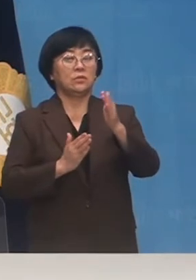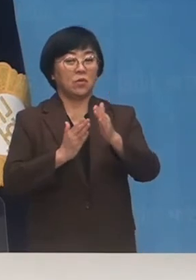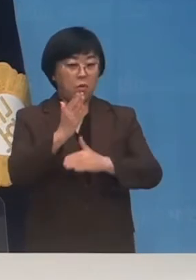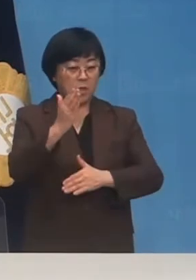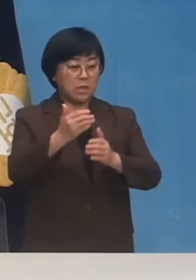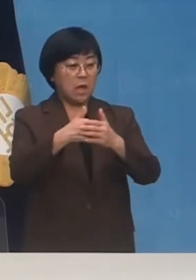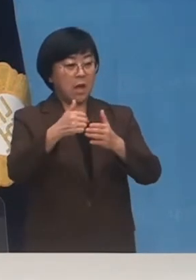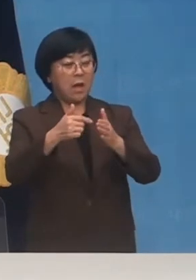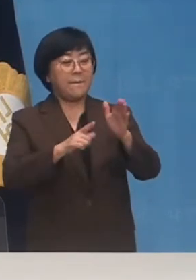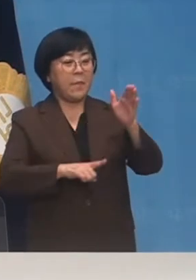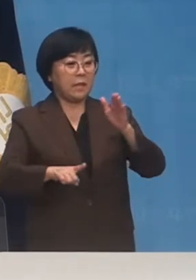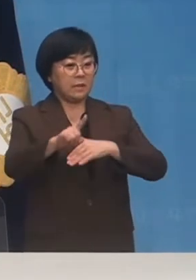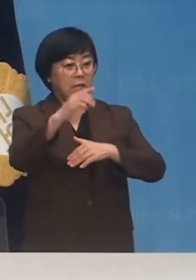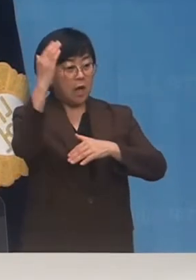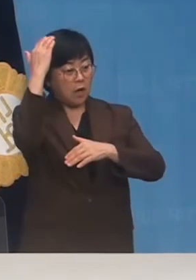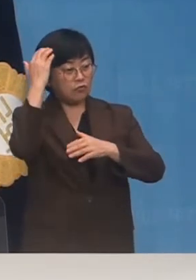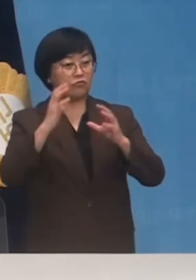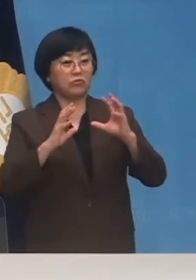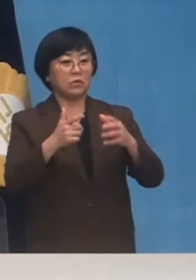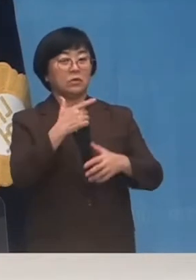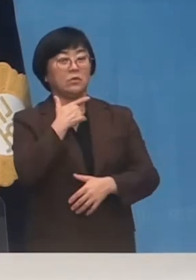간절히 열망하고 있다.